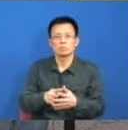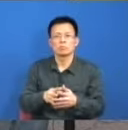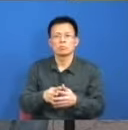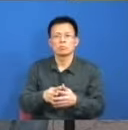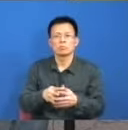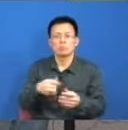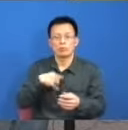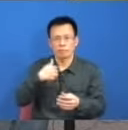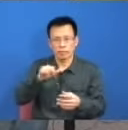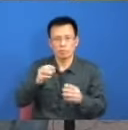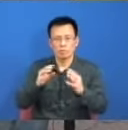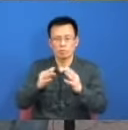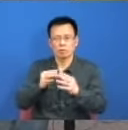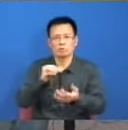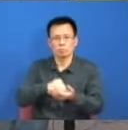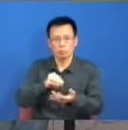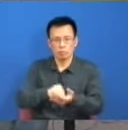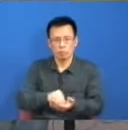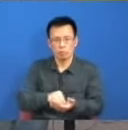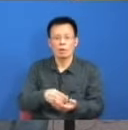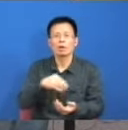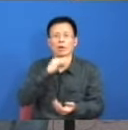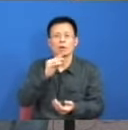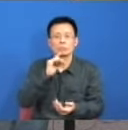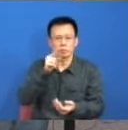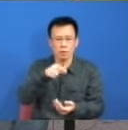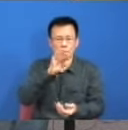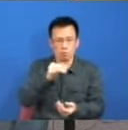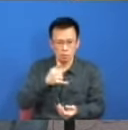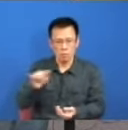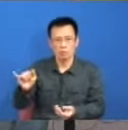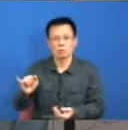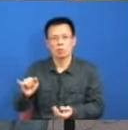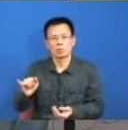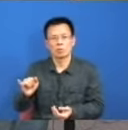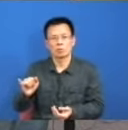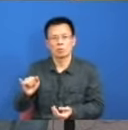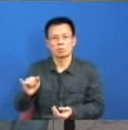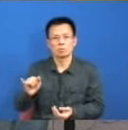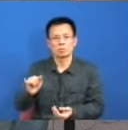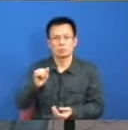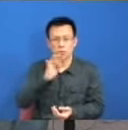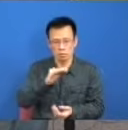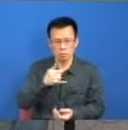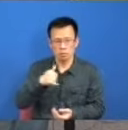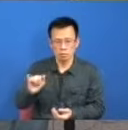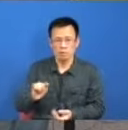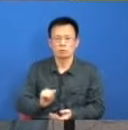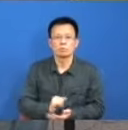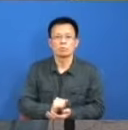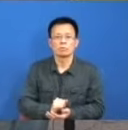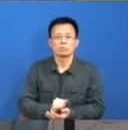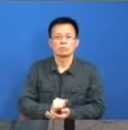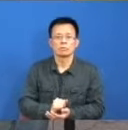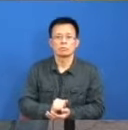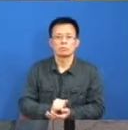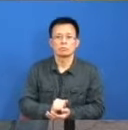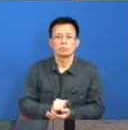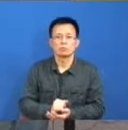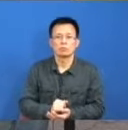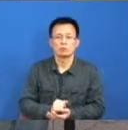我就叫啲人咧，不如如果你係可以走嘅話咧，你都係可以走嘅意思，因為可能有好多人未有咁嘅經